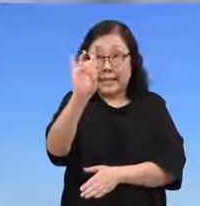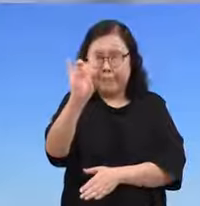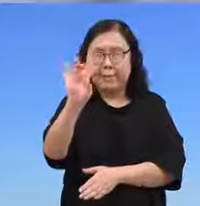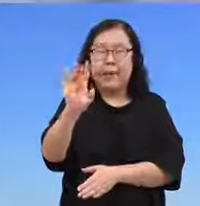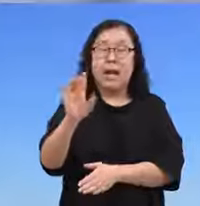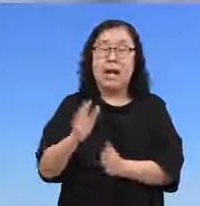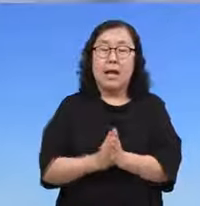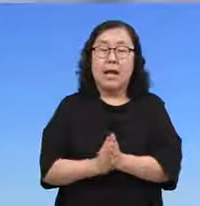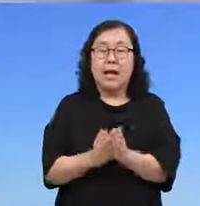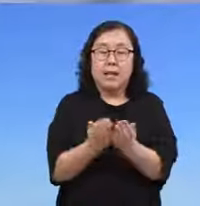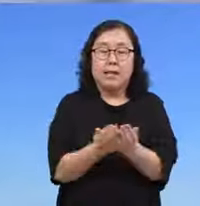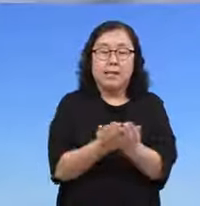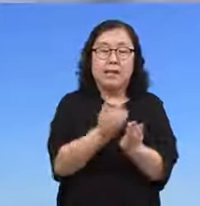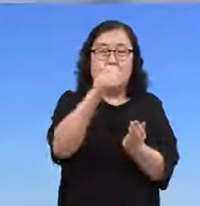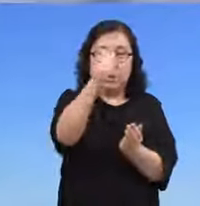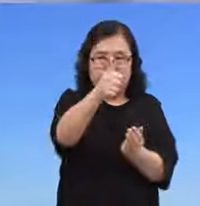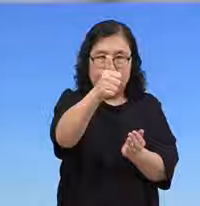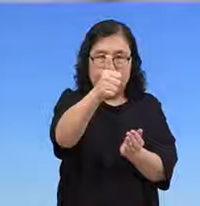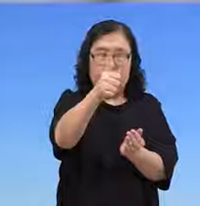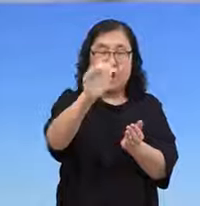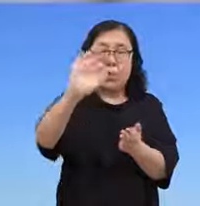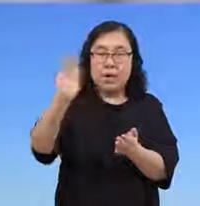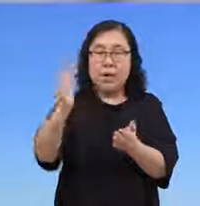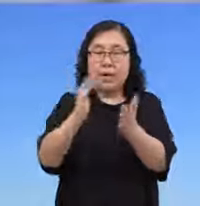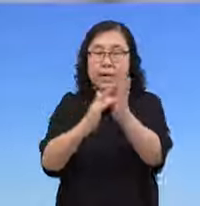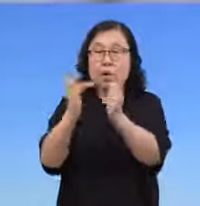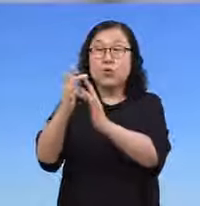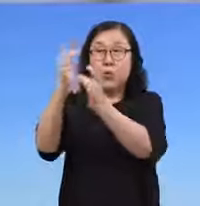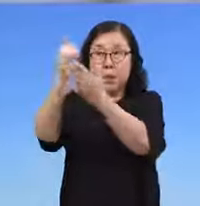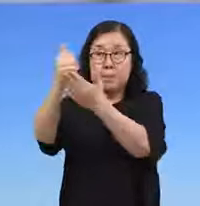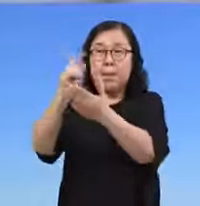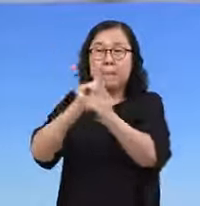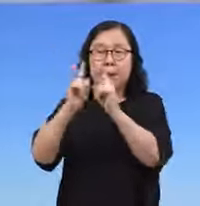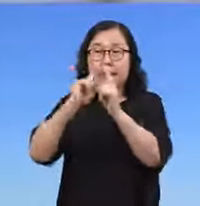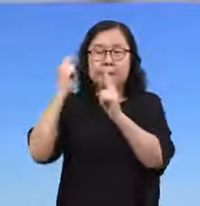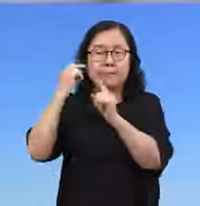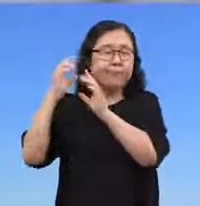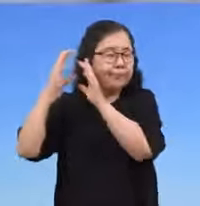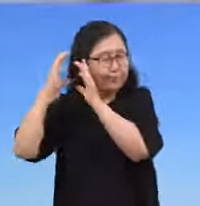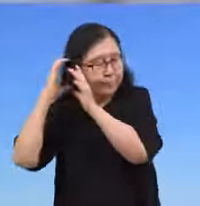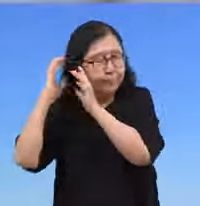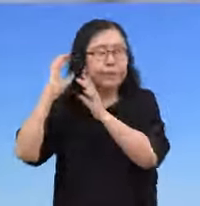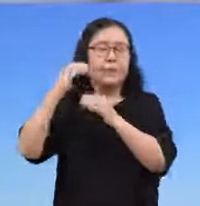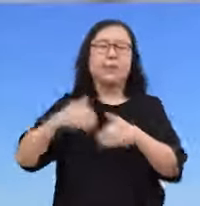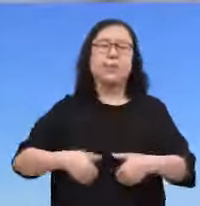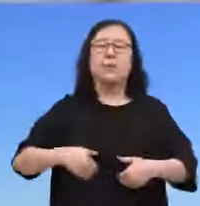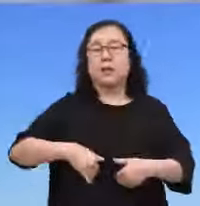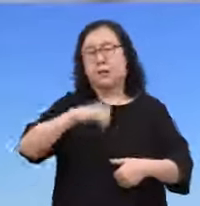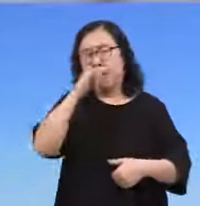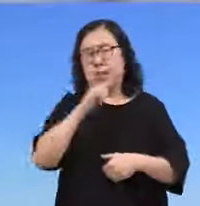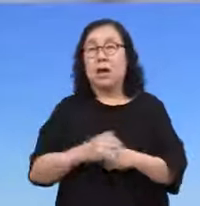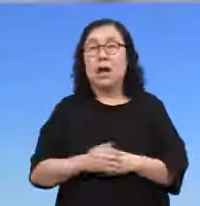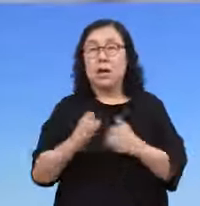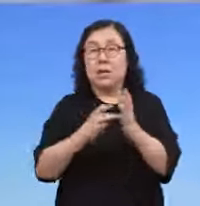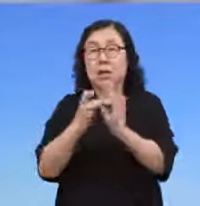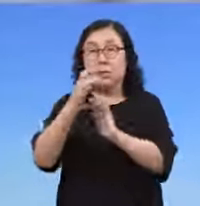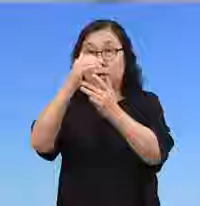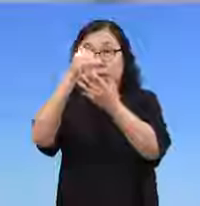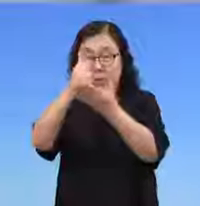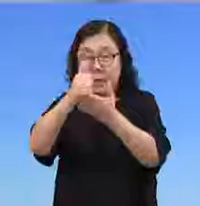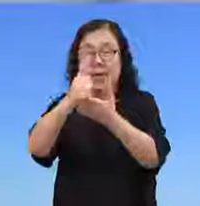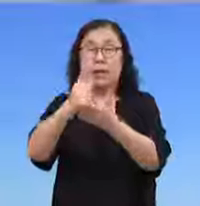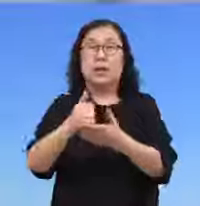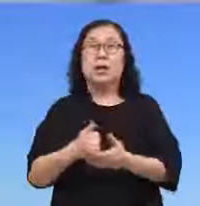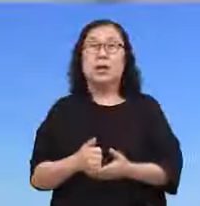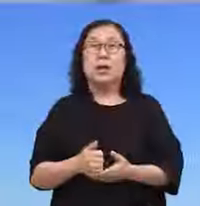계시는 거예요. 함장 되시는 예수님이 오늘도 말씀하고 계시는 겁니다. 함장 되시는 예수